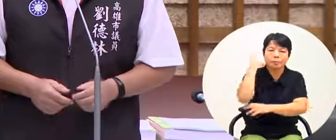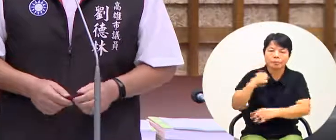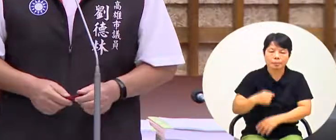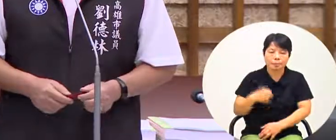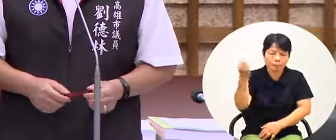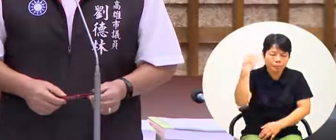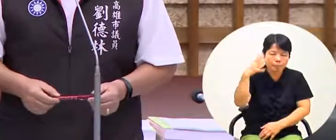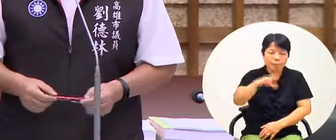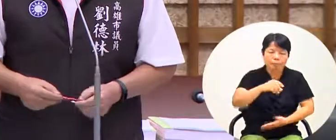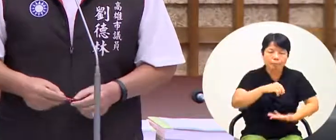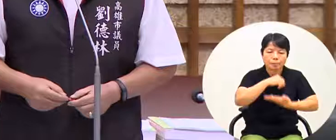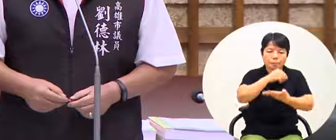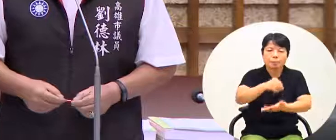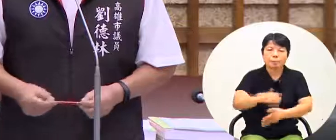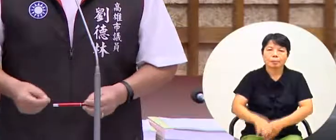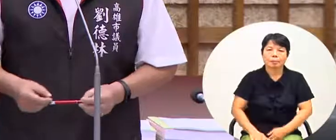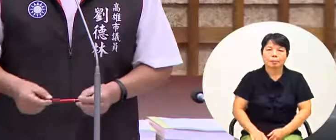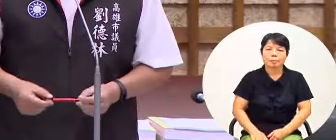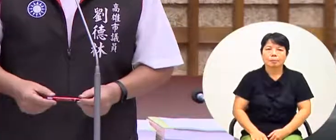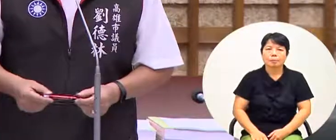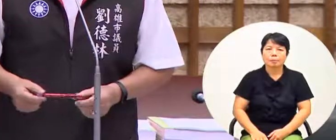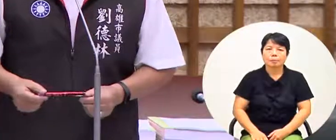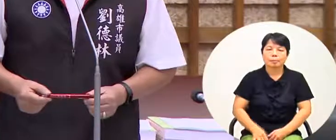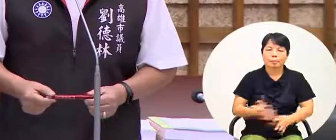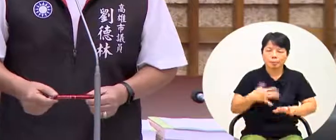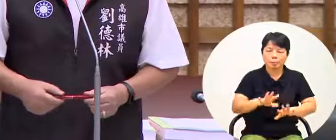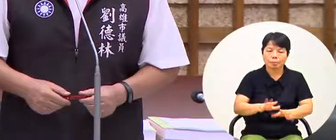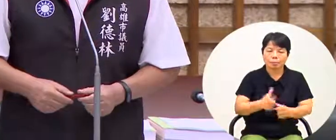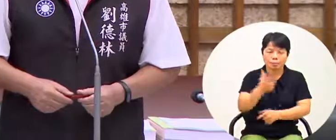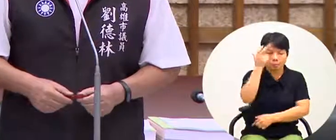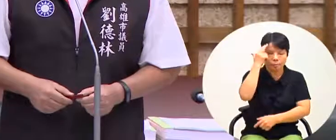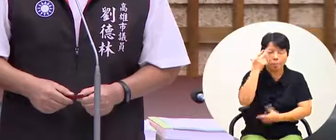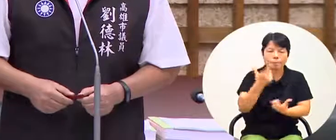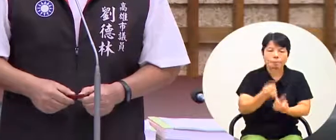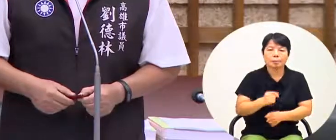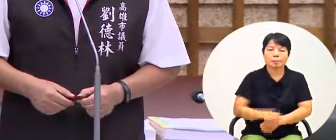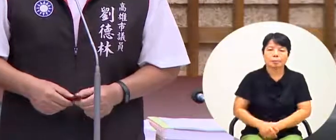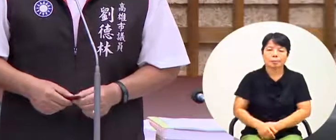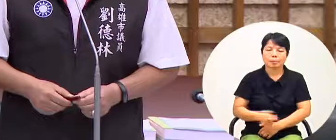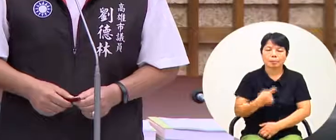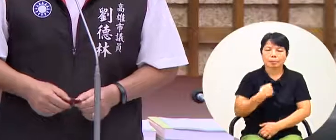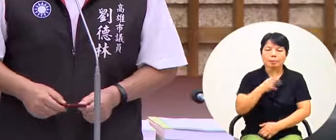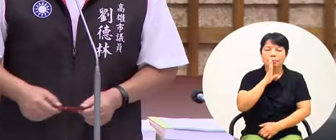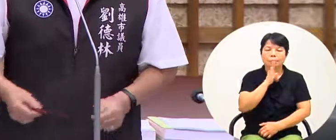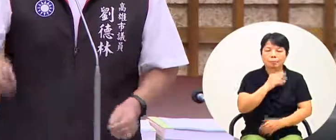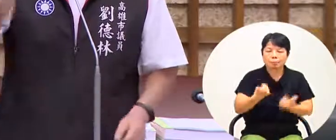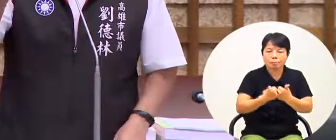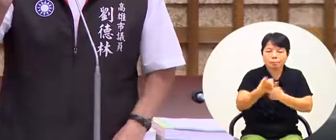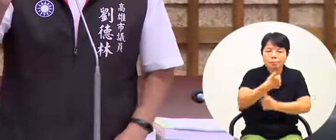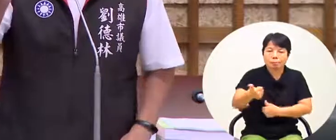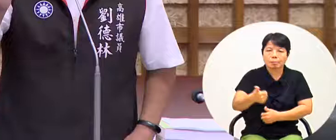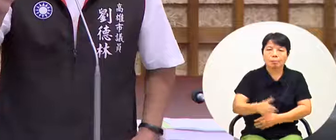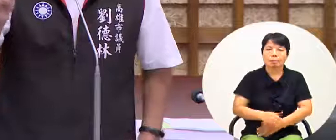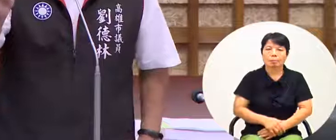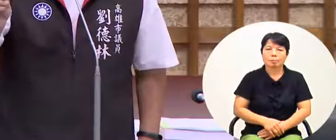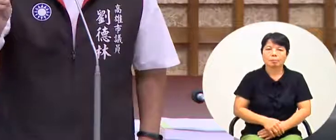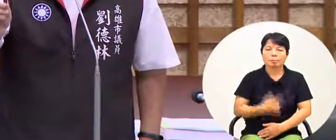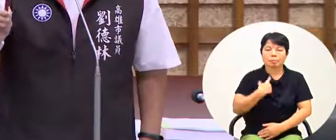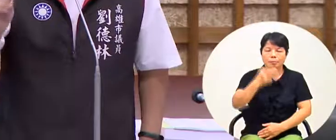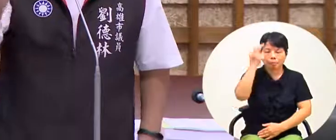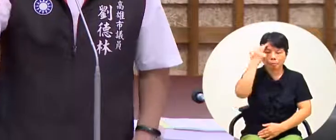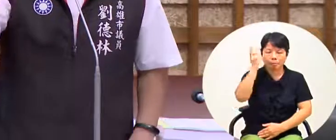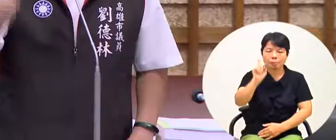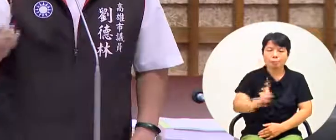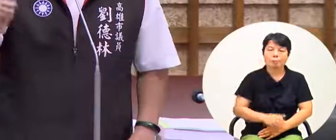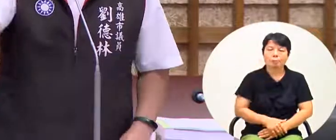分哈，我也是很坚持。我身为地方上的民意代表，民选的民意代表，我坚持是以捍卫人民生命财